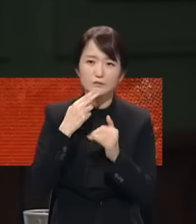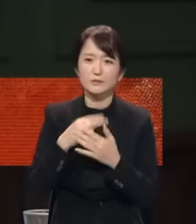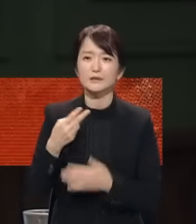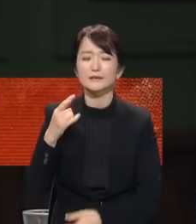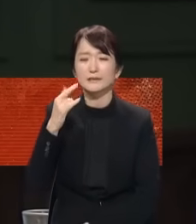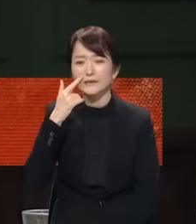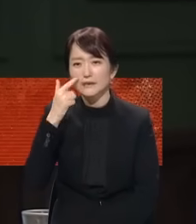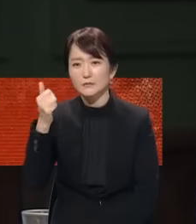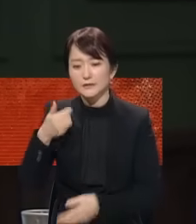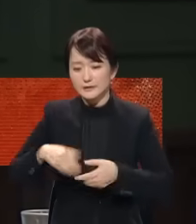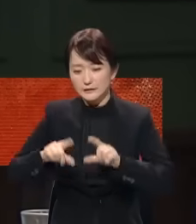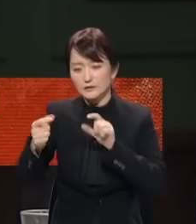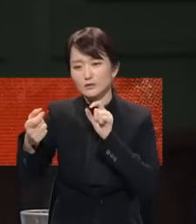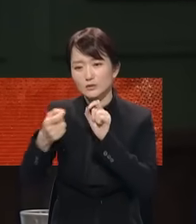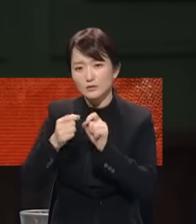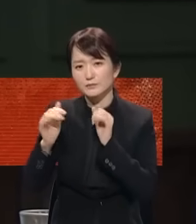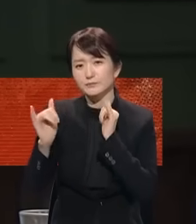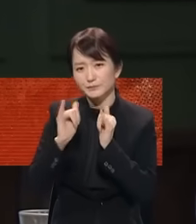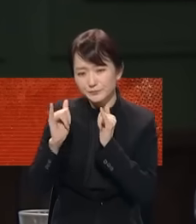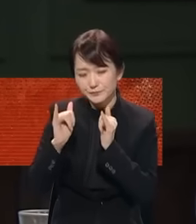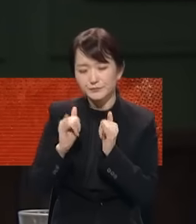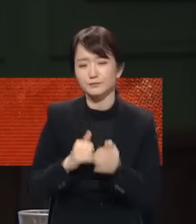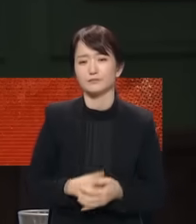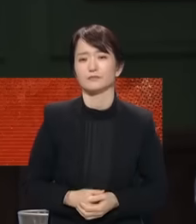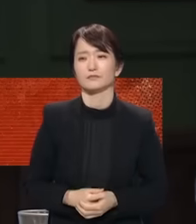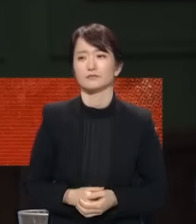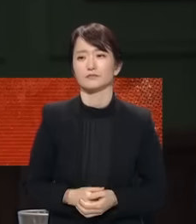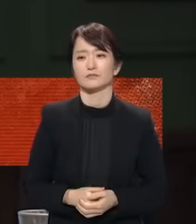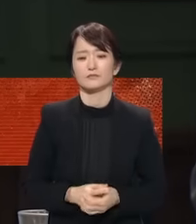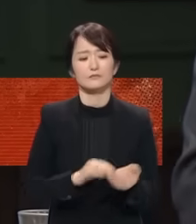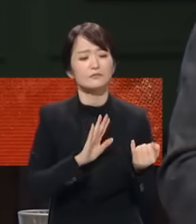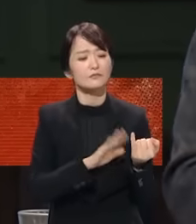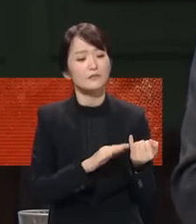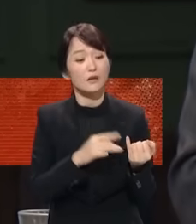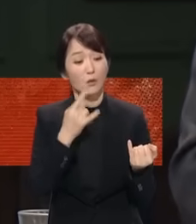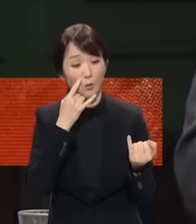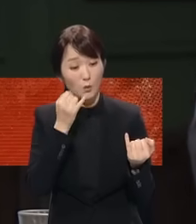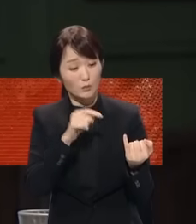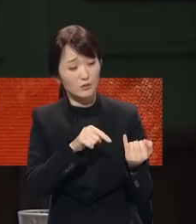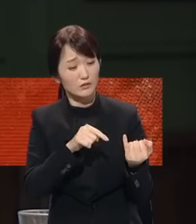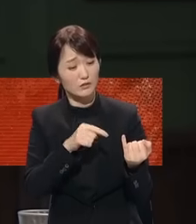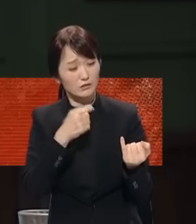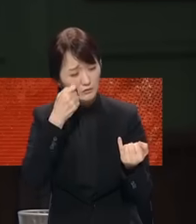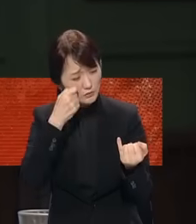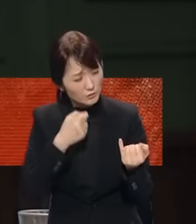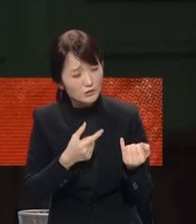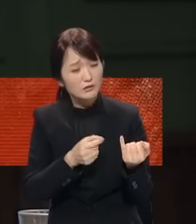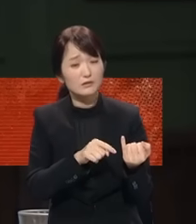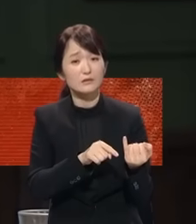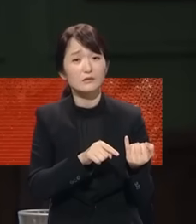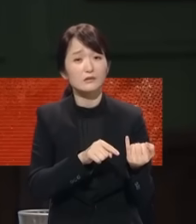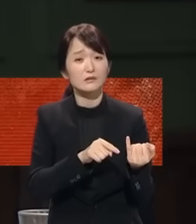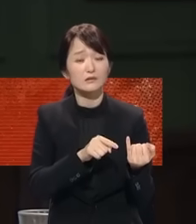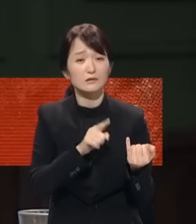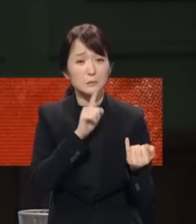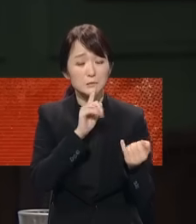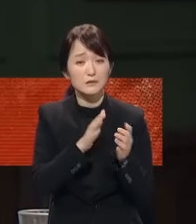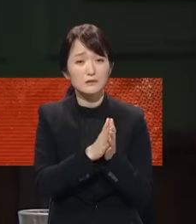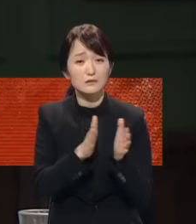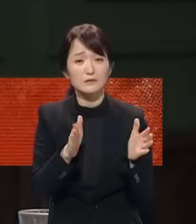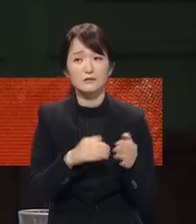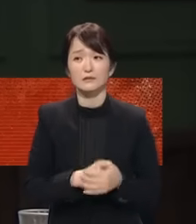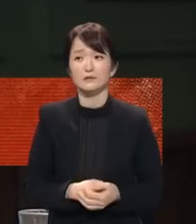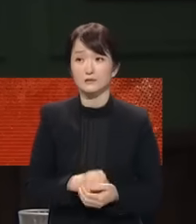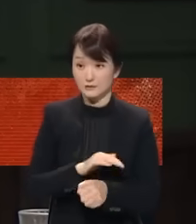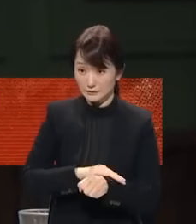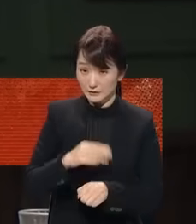하신 겁니다 형님이요. 그래서 이런저런 얘기를 하시다가 동서 근데 어머님이 좀 서운해하시는 것 같아 라면서 얘기를 하기 시작했는데